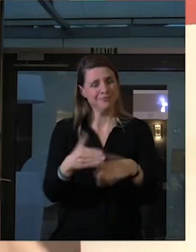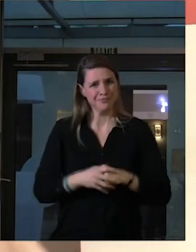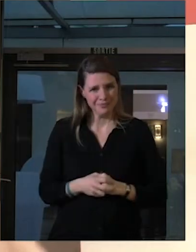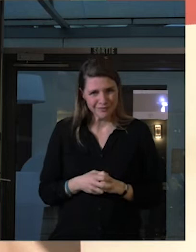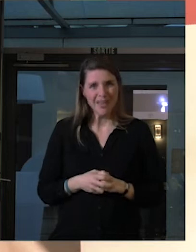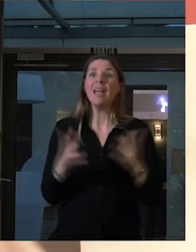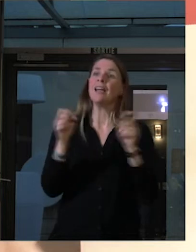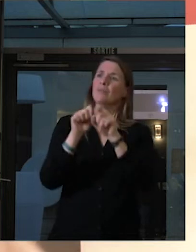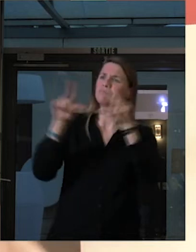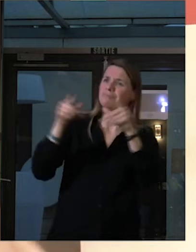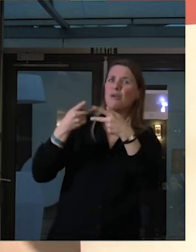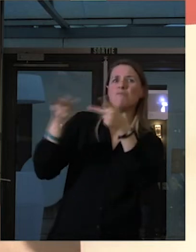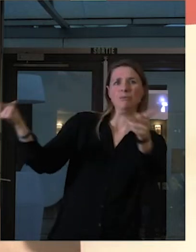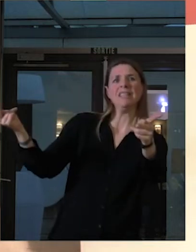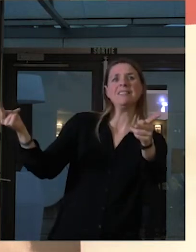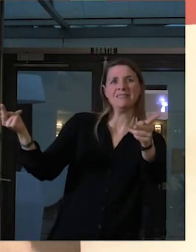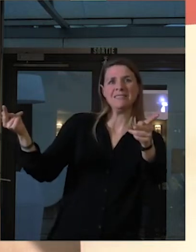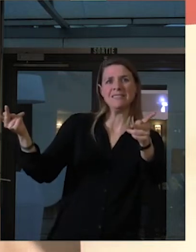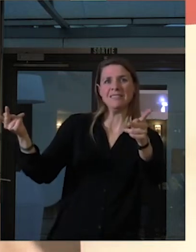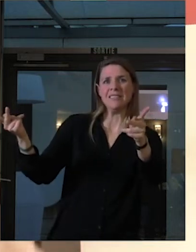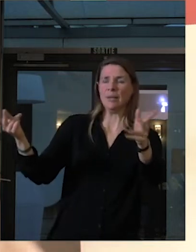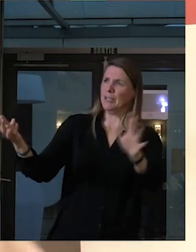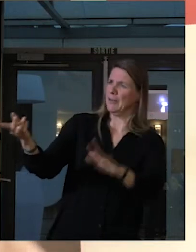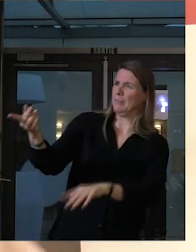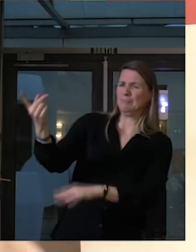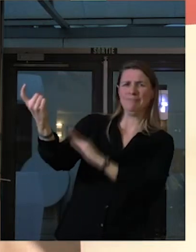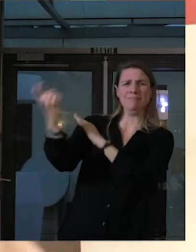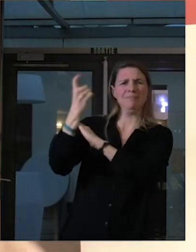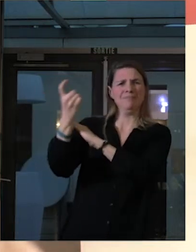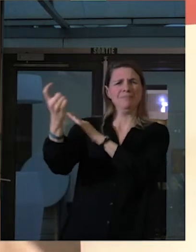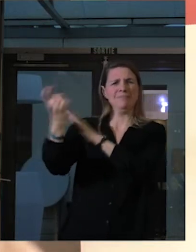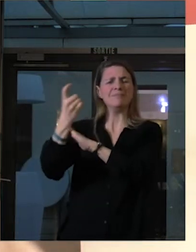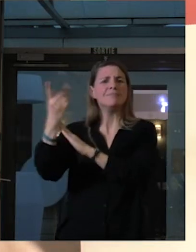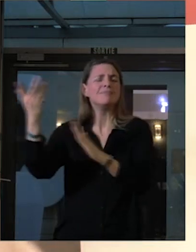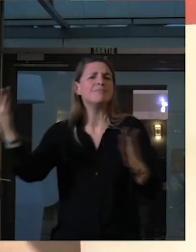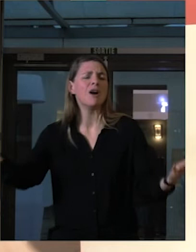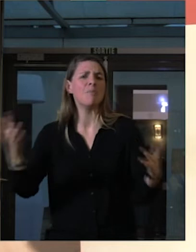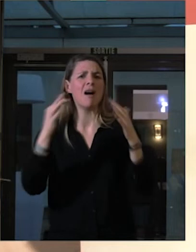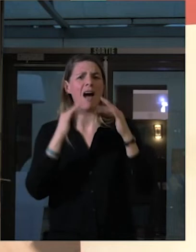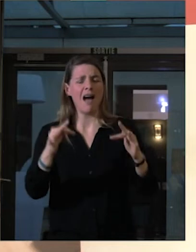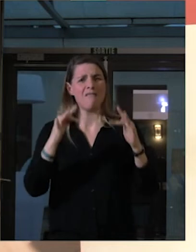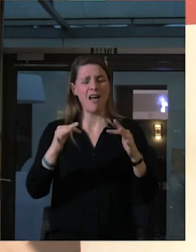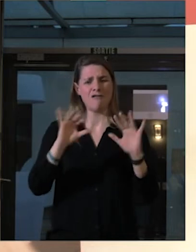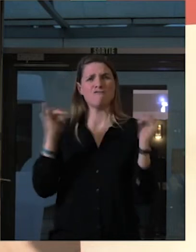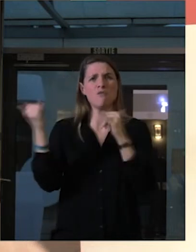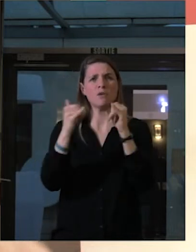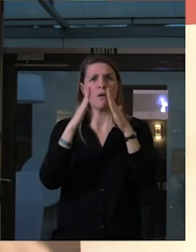elle est parue, on a eu pas mal de réflexions sur le fait que les joueuses ne souriaient pas. Alors ça,